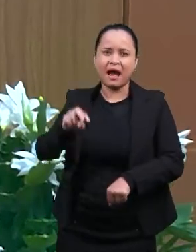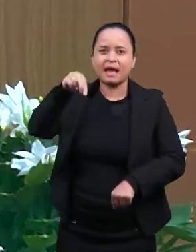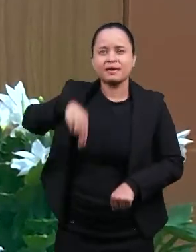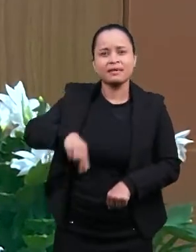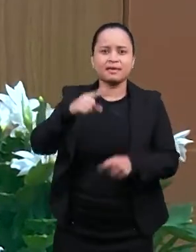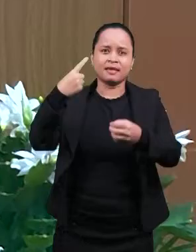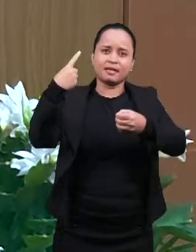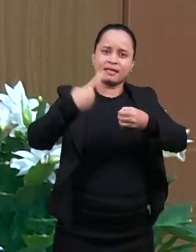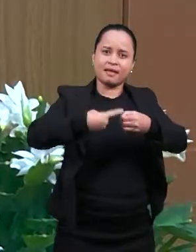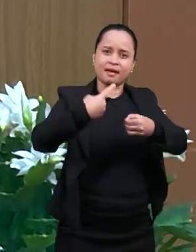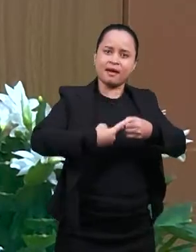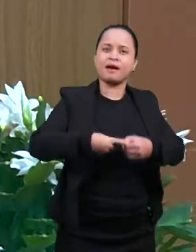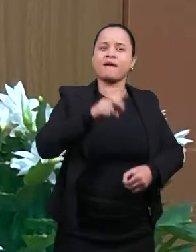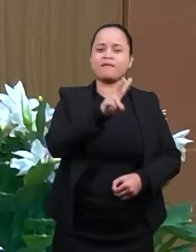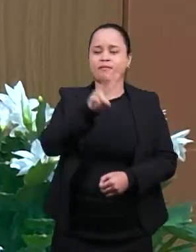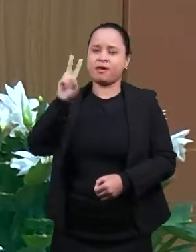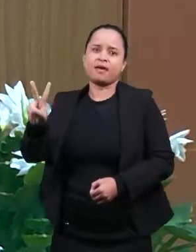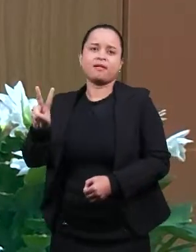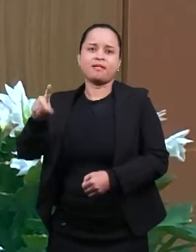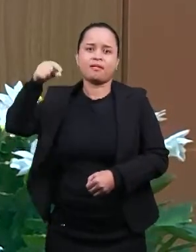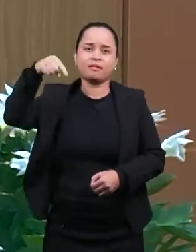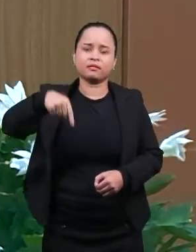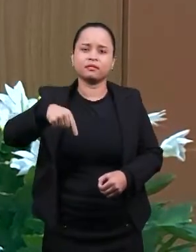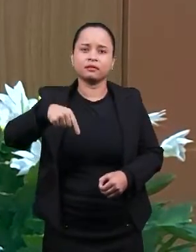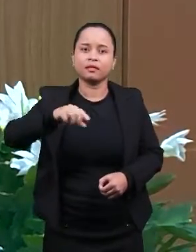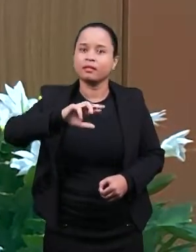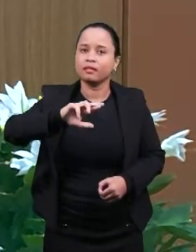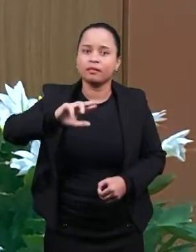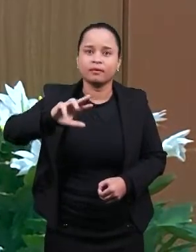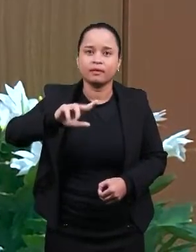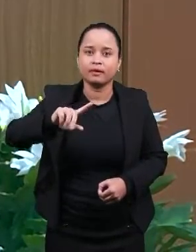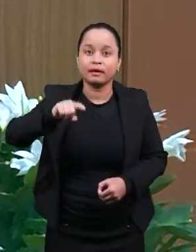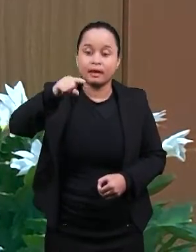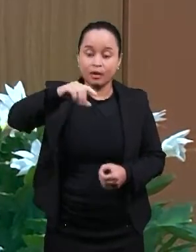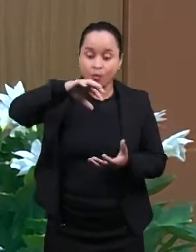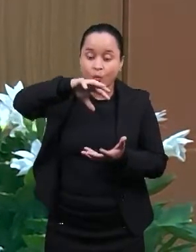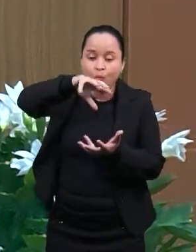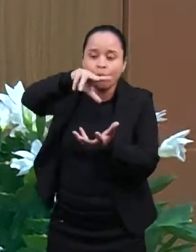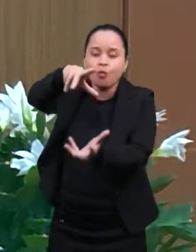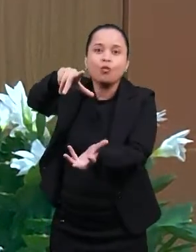миру. Сегодня послания отправляются, да?